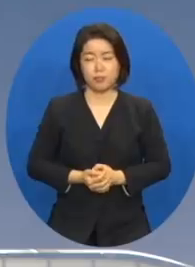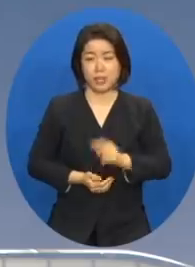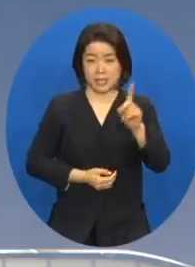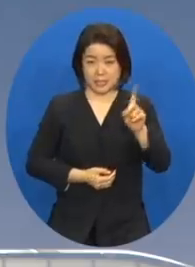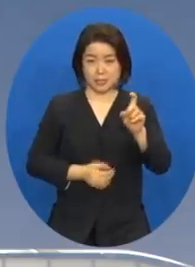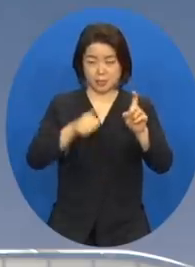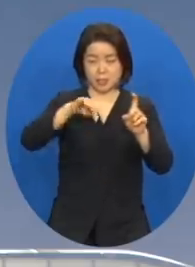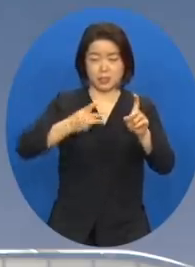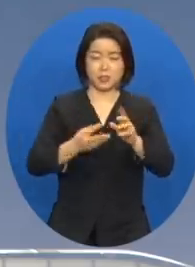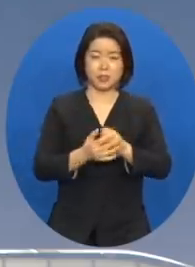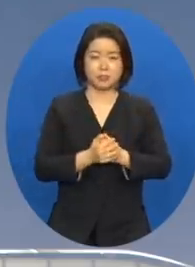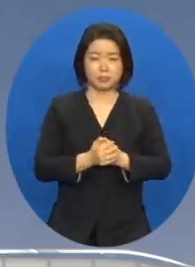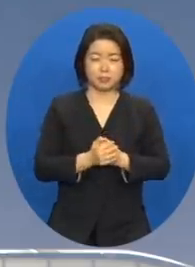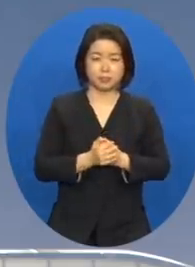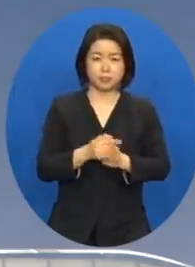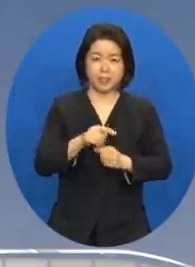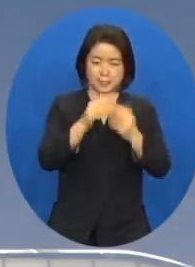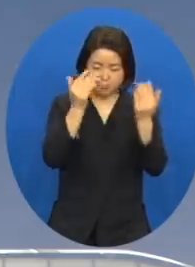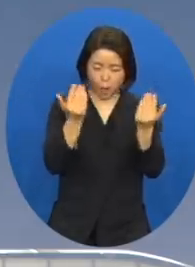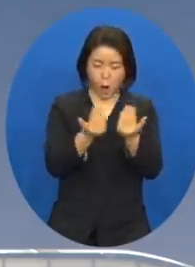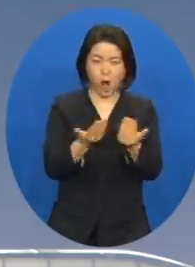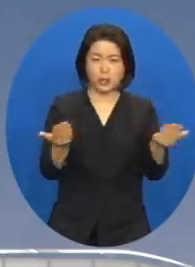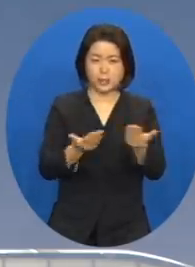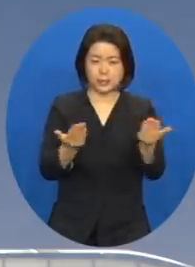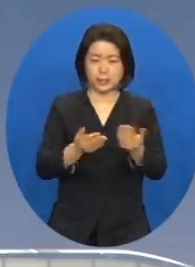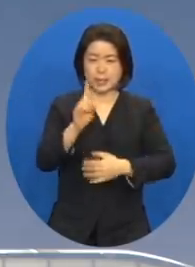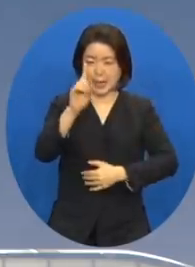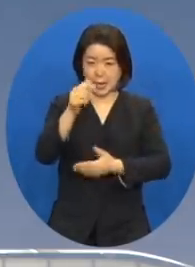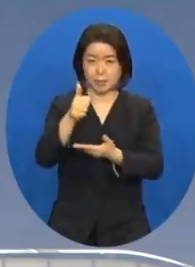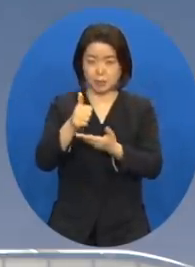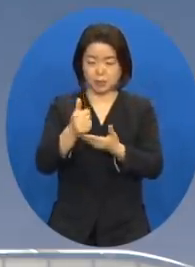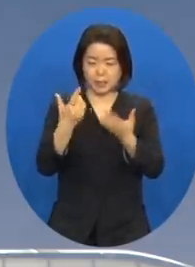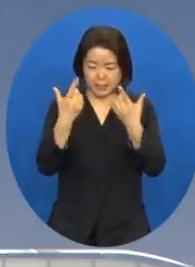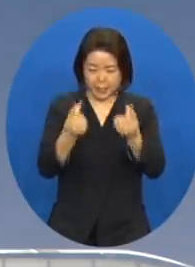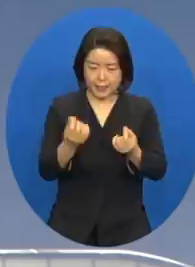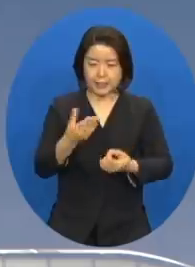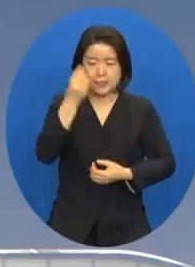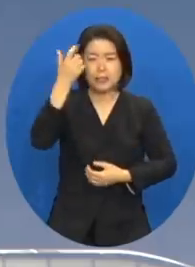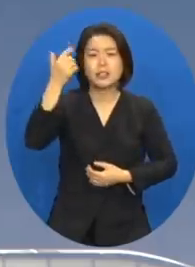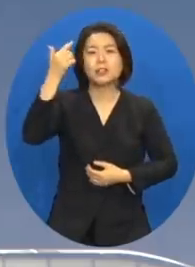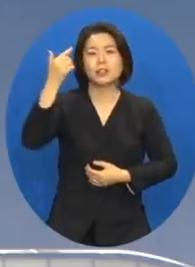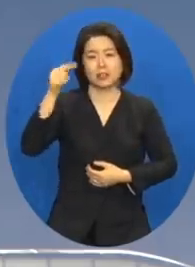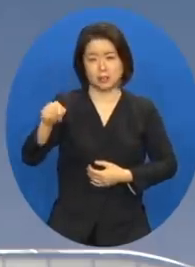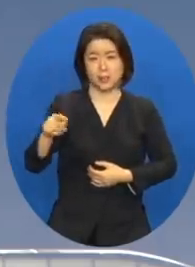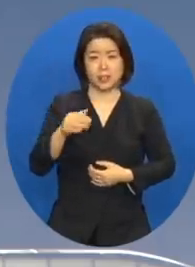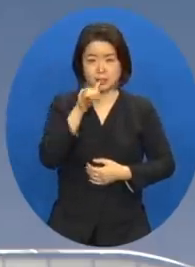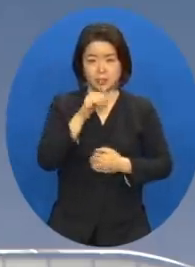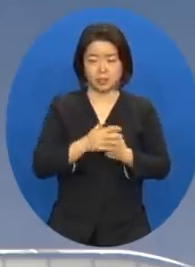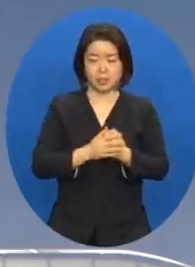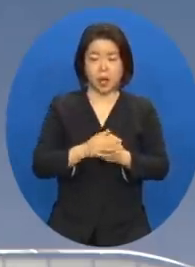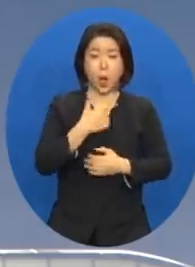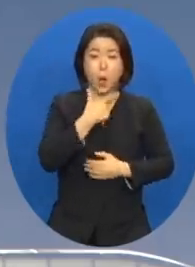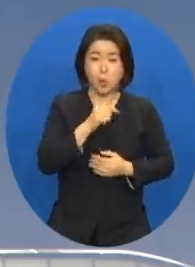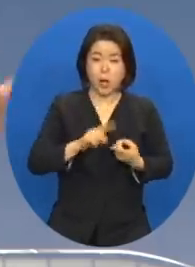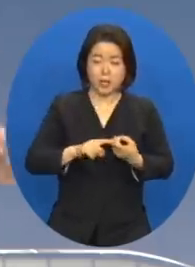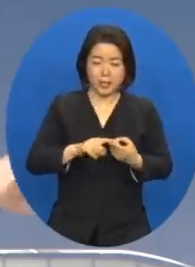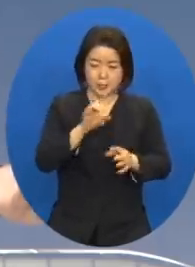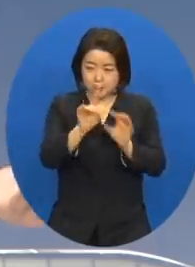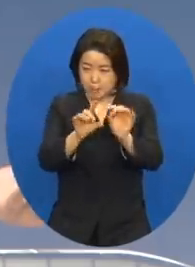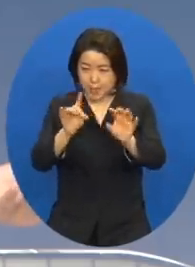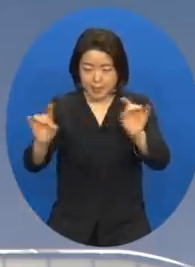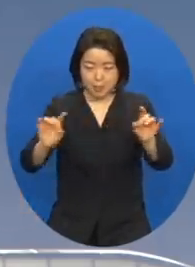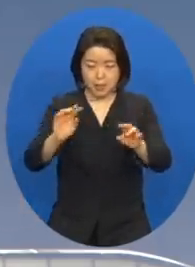11절에 이 모든 일은 한 분이신 같은 성령이 하시며 그는 원하시는 대로 각 사람에게